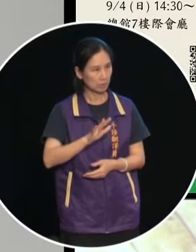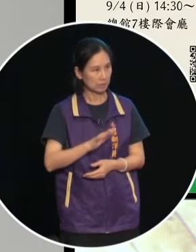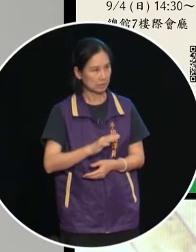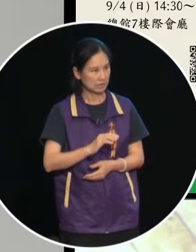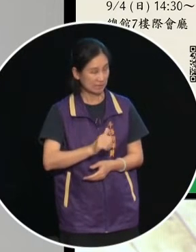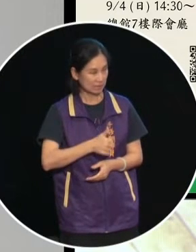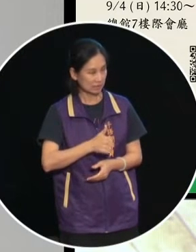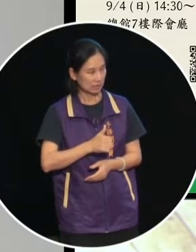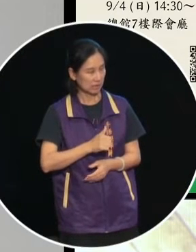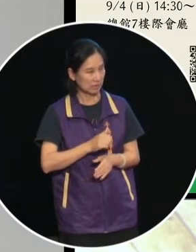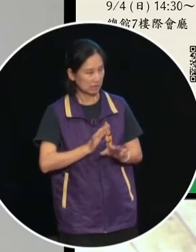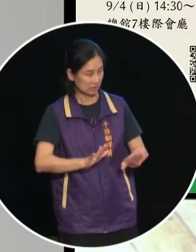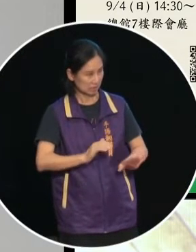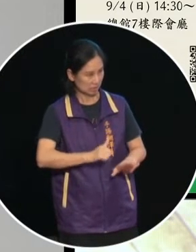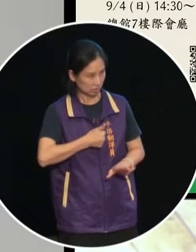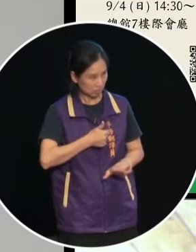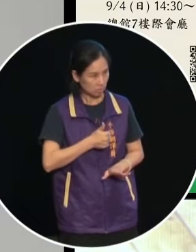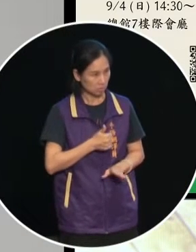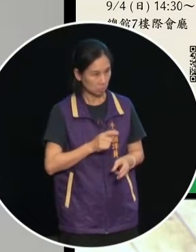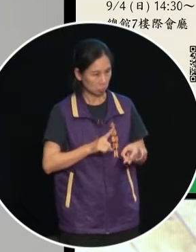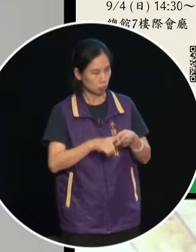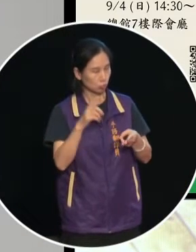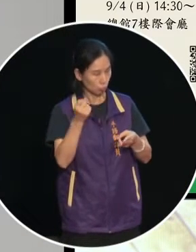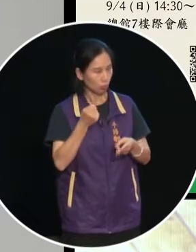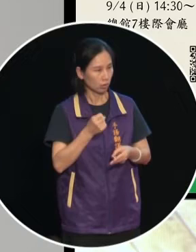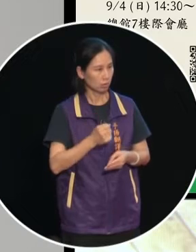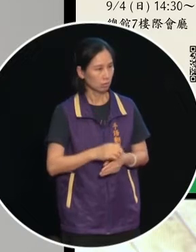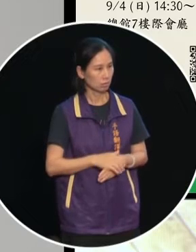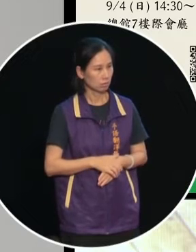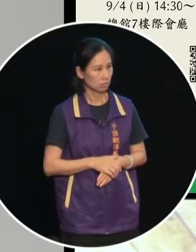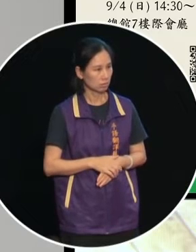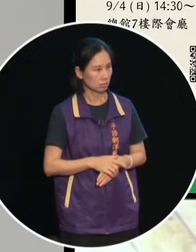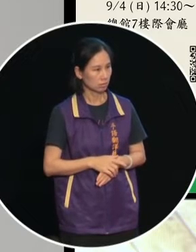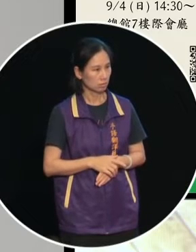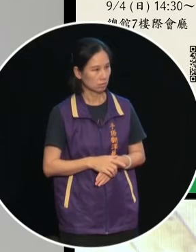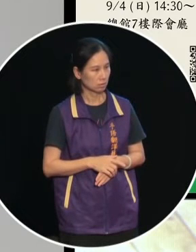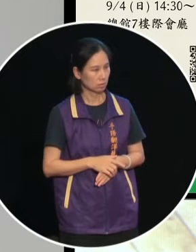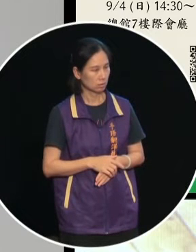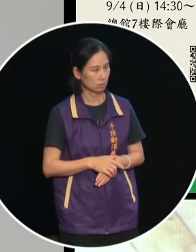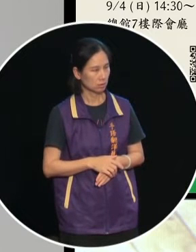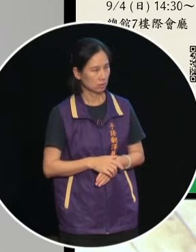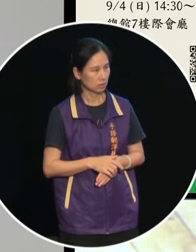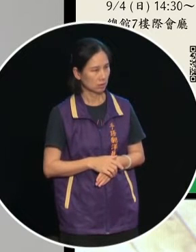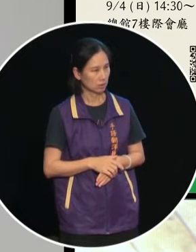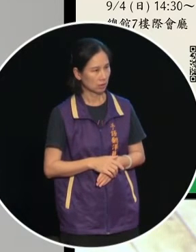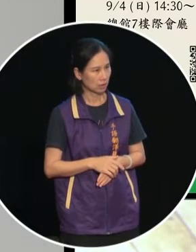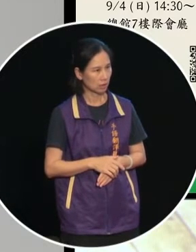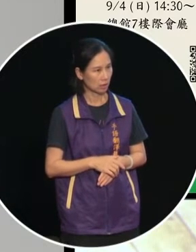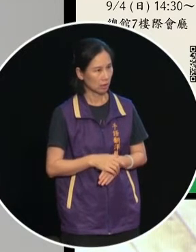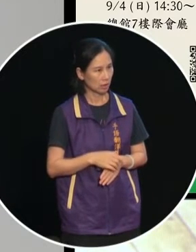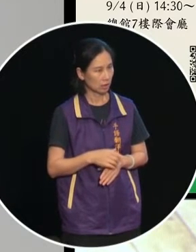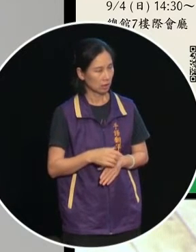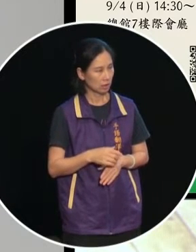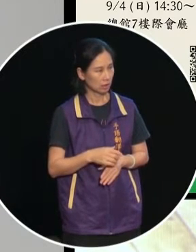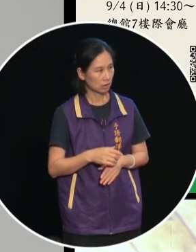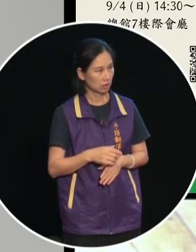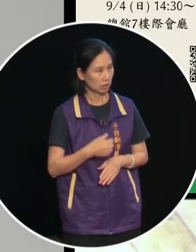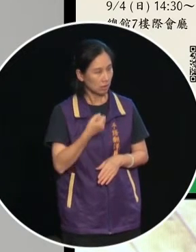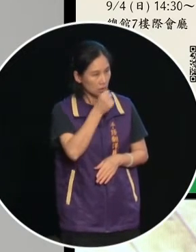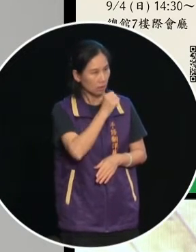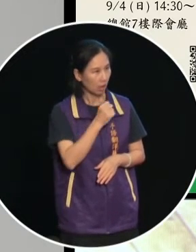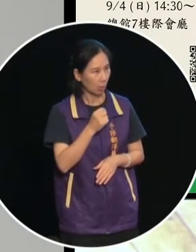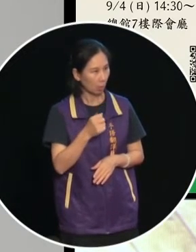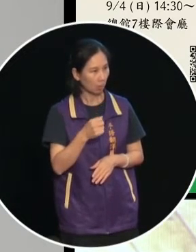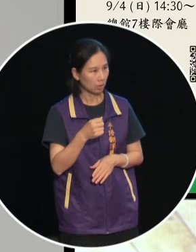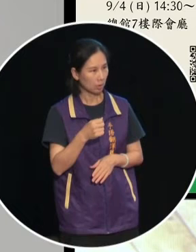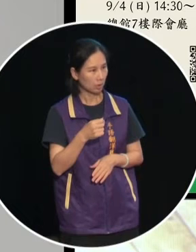用现实主义的角度来说，中国那么大，我们应该要重视中国才对，有这样的一个逻辑还在。不过台湾拥有半导体，就变成这些人